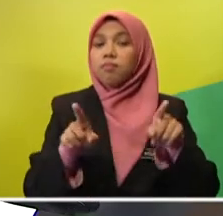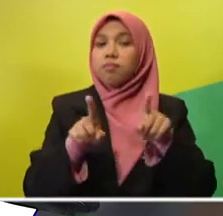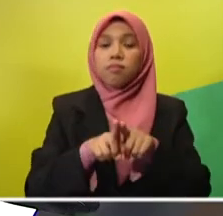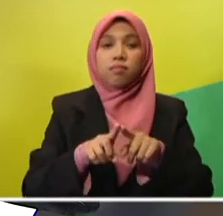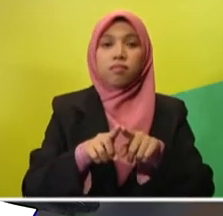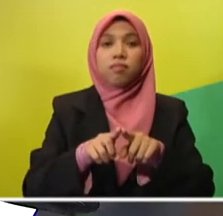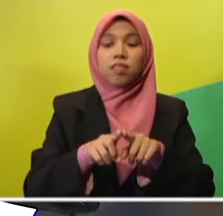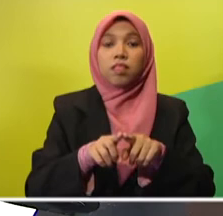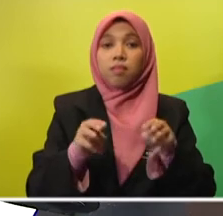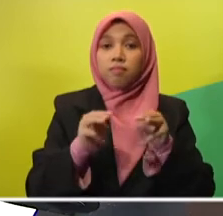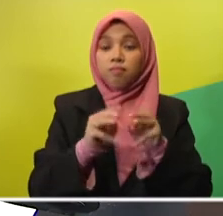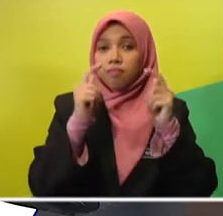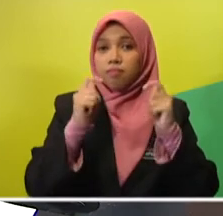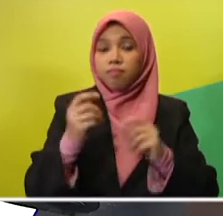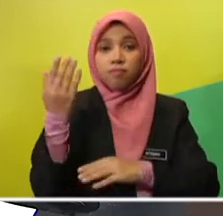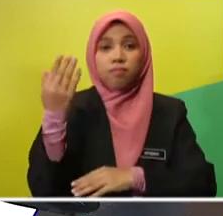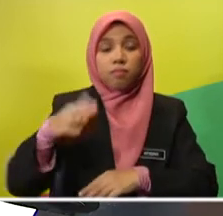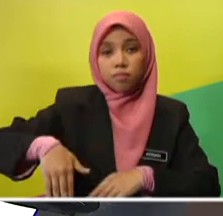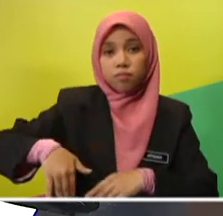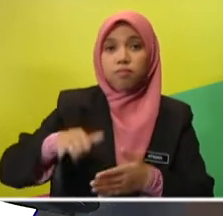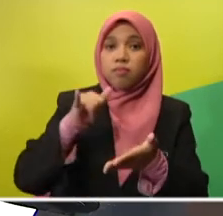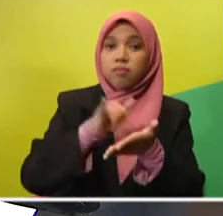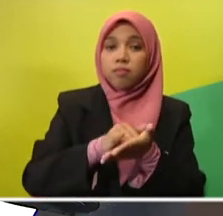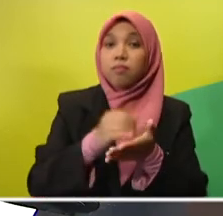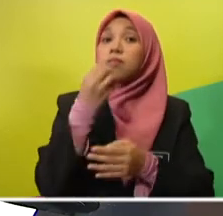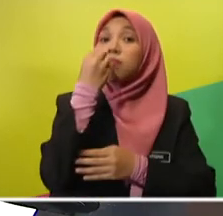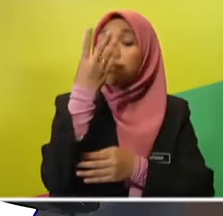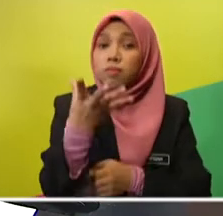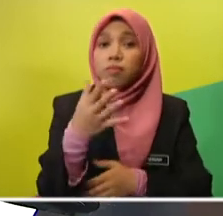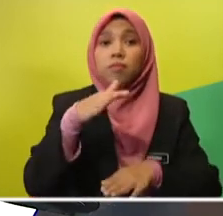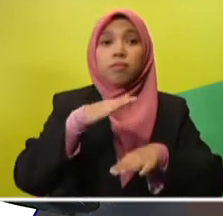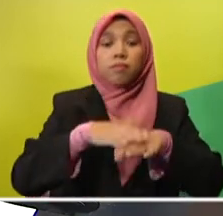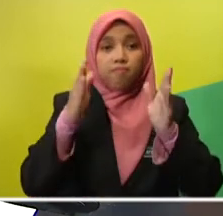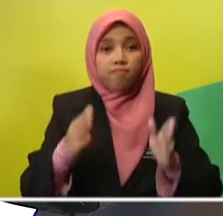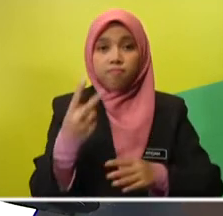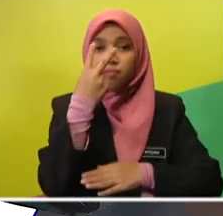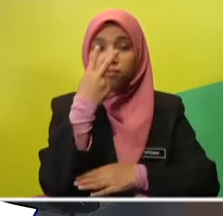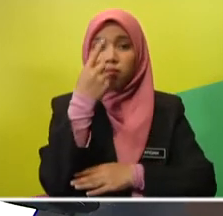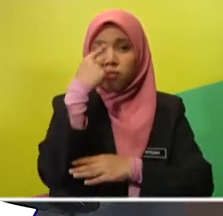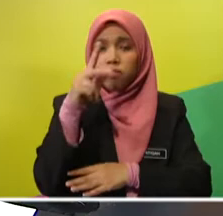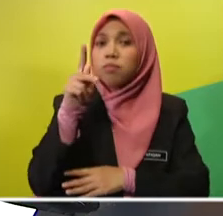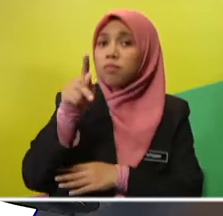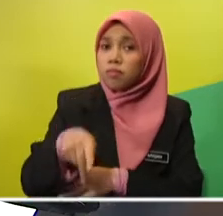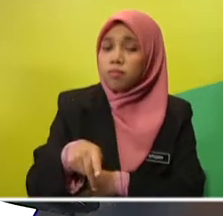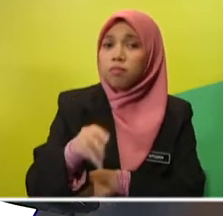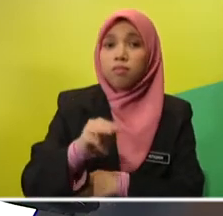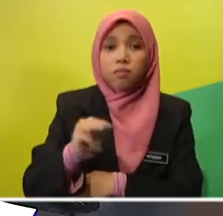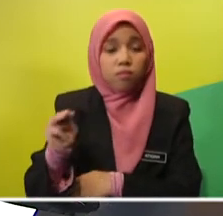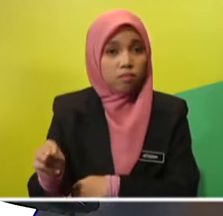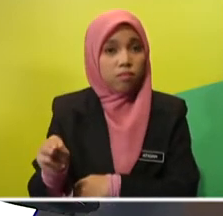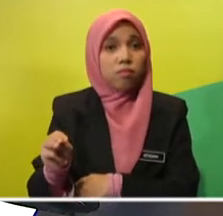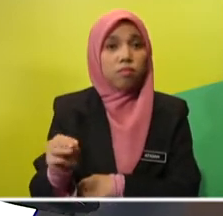tahu klien bahawa kita akan berpatah balik. Ini kerana untuk memastikan MBK penglihatan atau klien